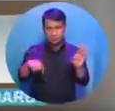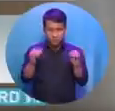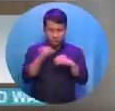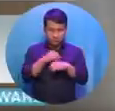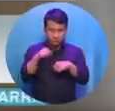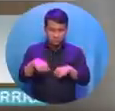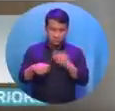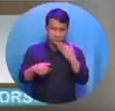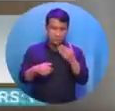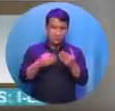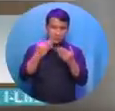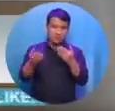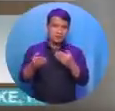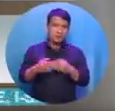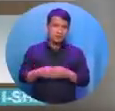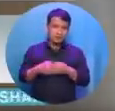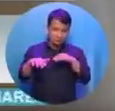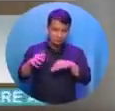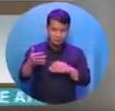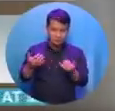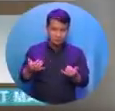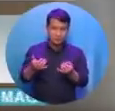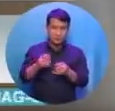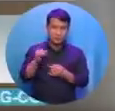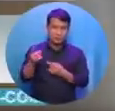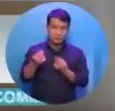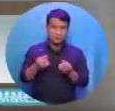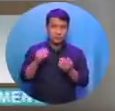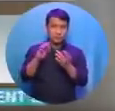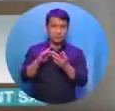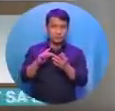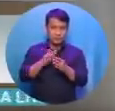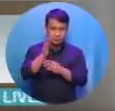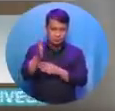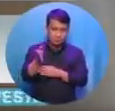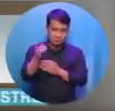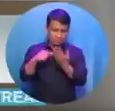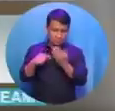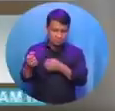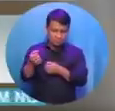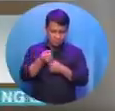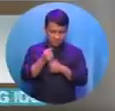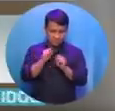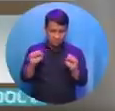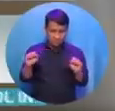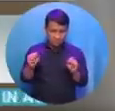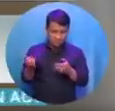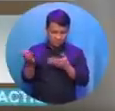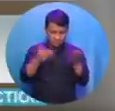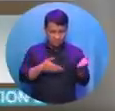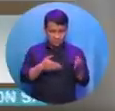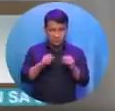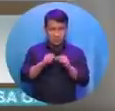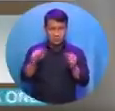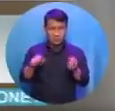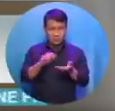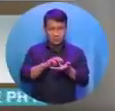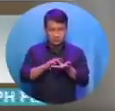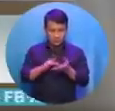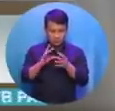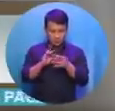na po, sir. Salamat po, Major. So, for the meantime, you will do the legwork, puntahan niyo po siya, sunduin, tapos dyan sa presinto, kuna